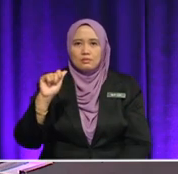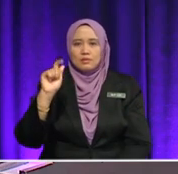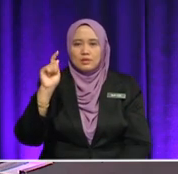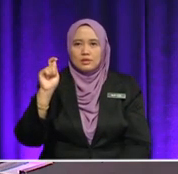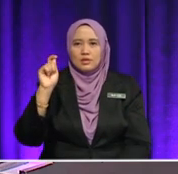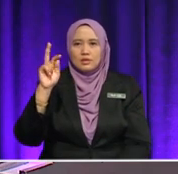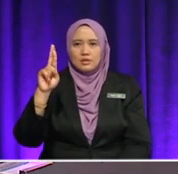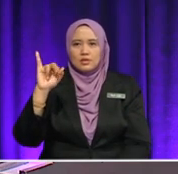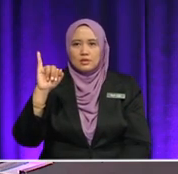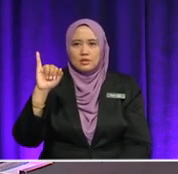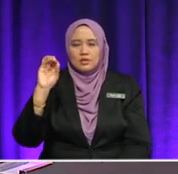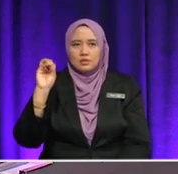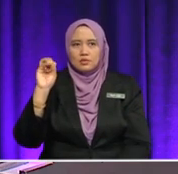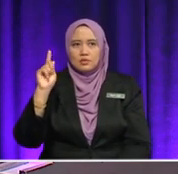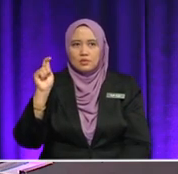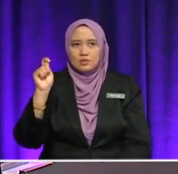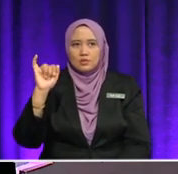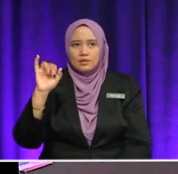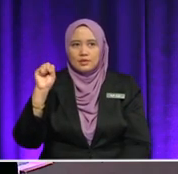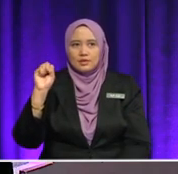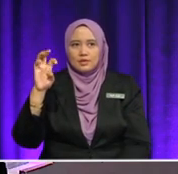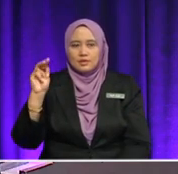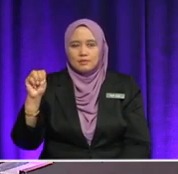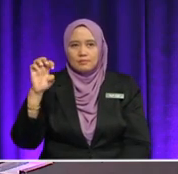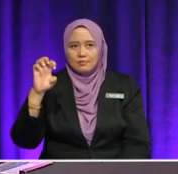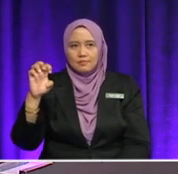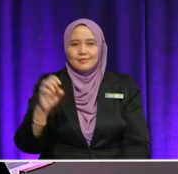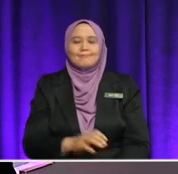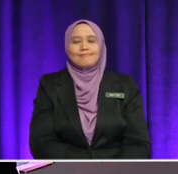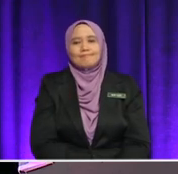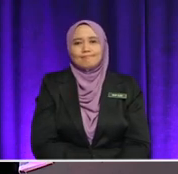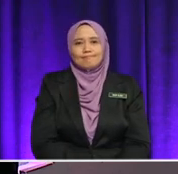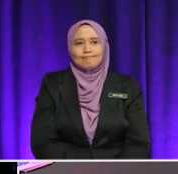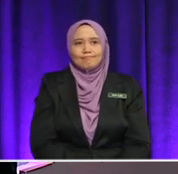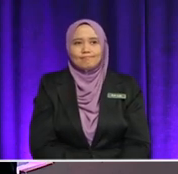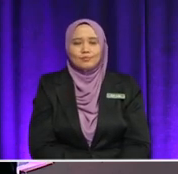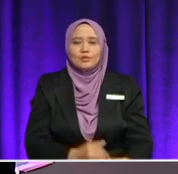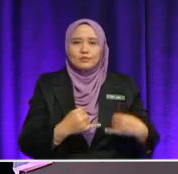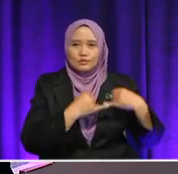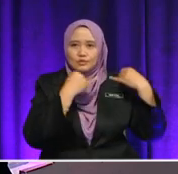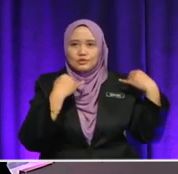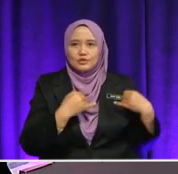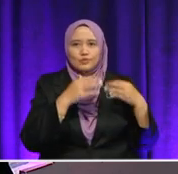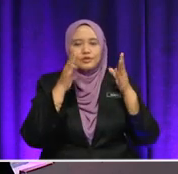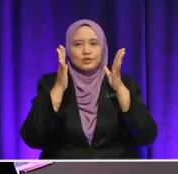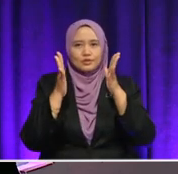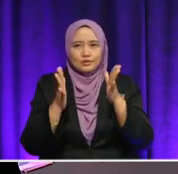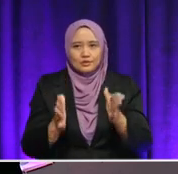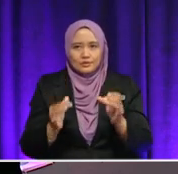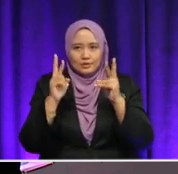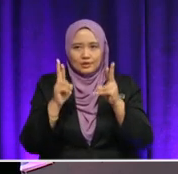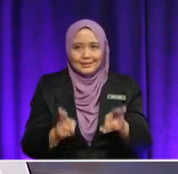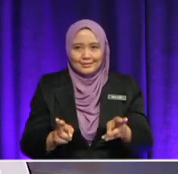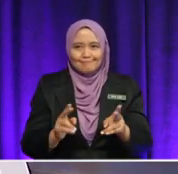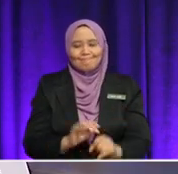dalam bentuk ayat jadi kali ini kita bagi 3 bintang 3 bintang